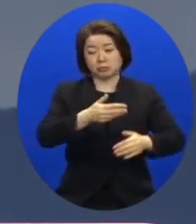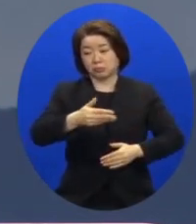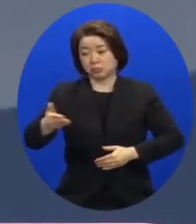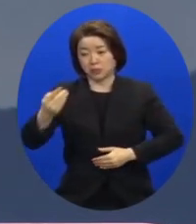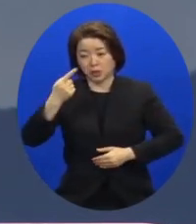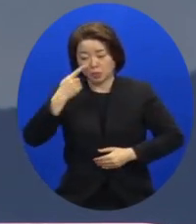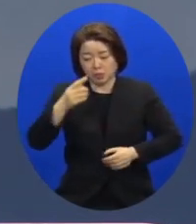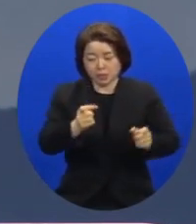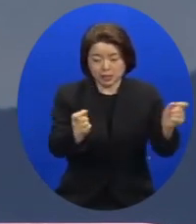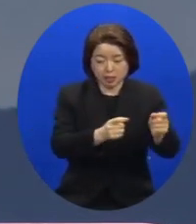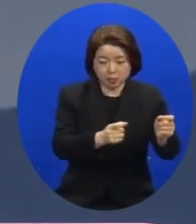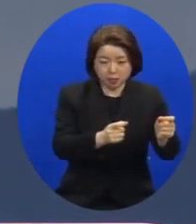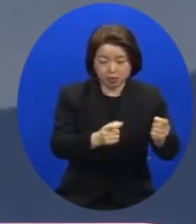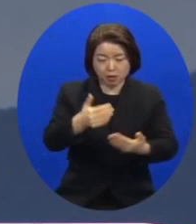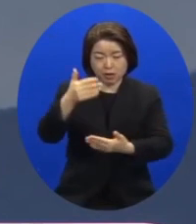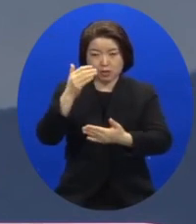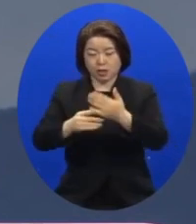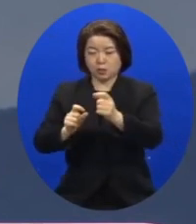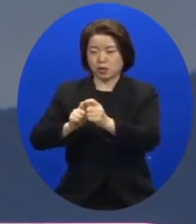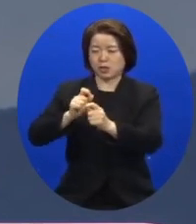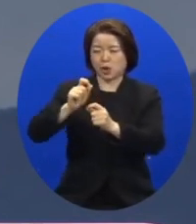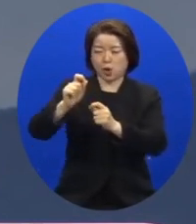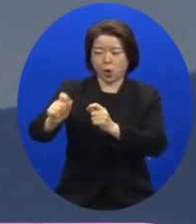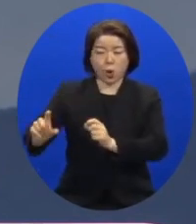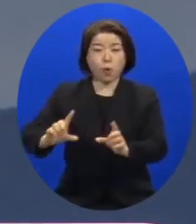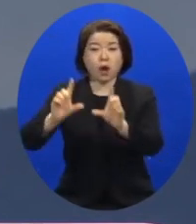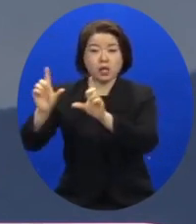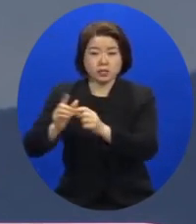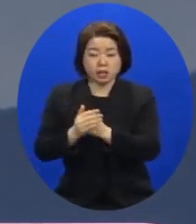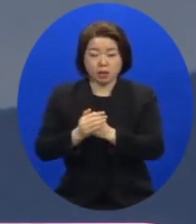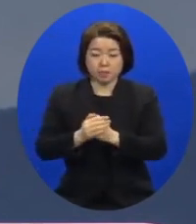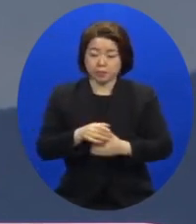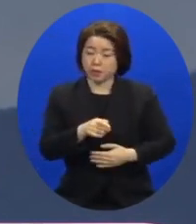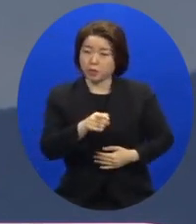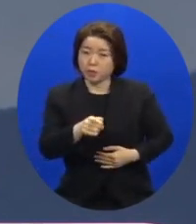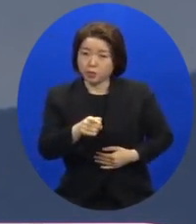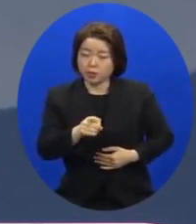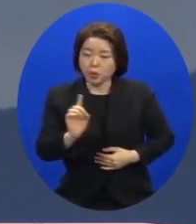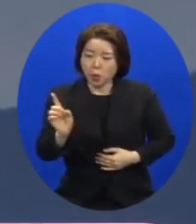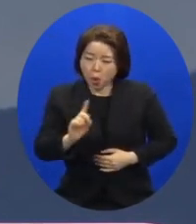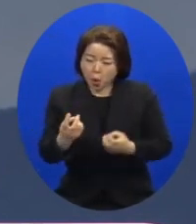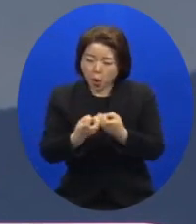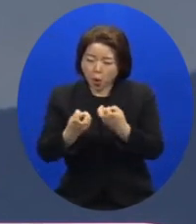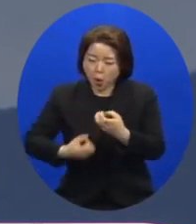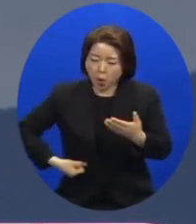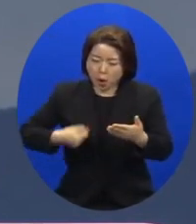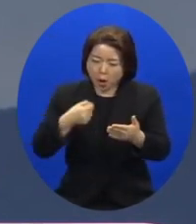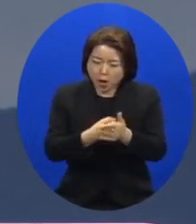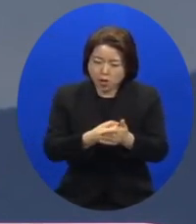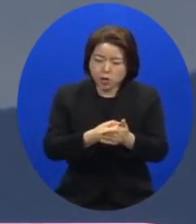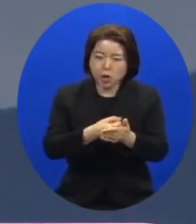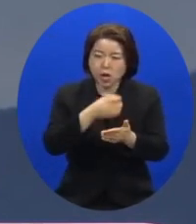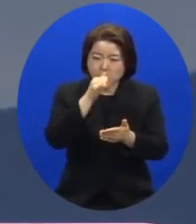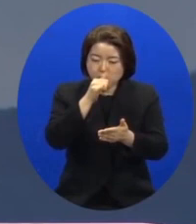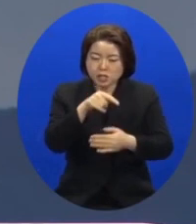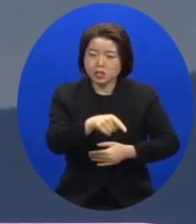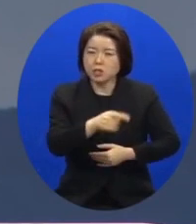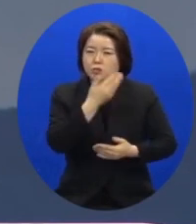것은 영원한 삶입니다 거기서 어떻게 결정 나는야 가 거기에 달려 있는 일입니다